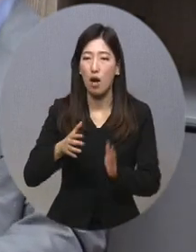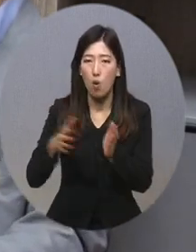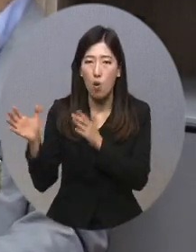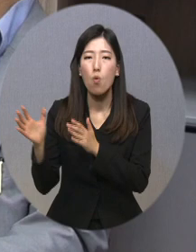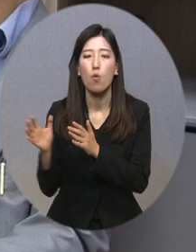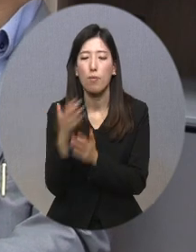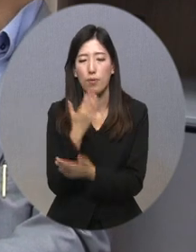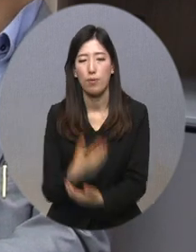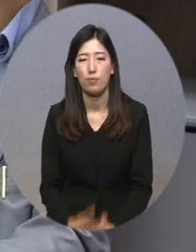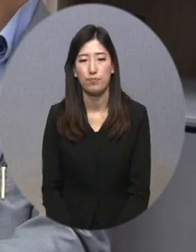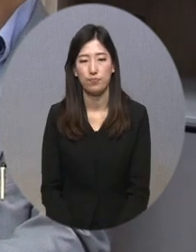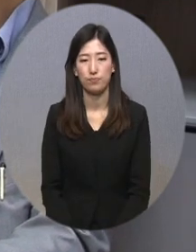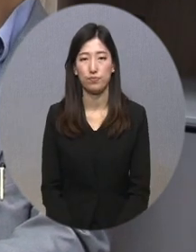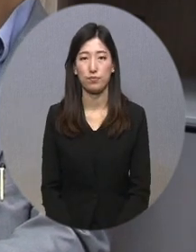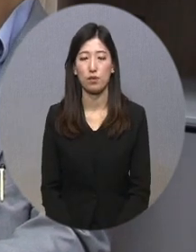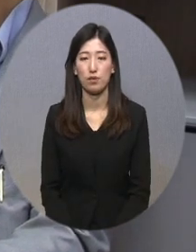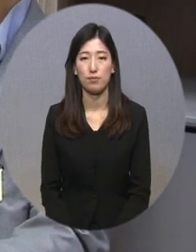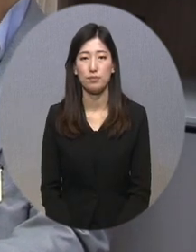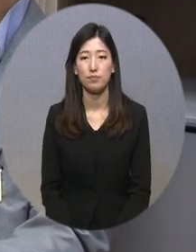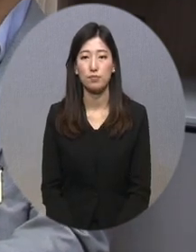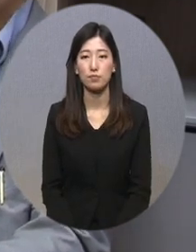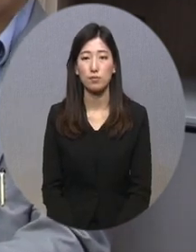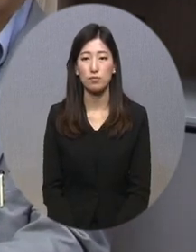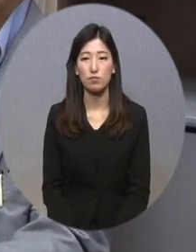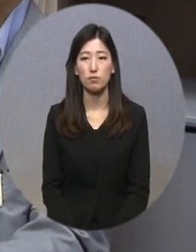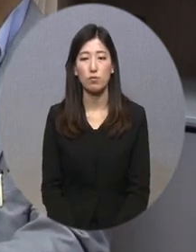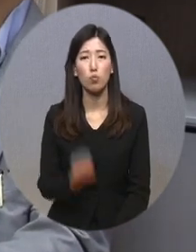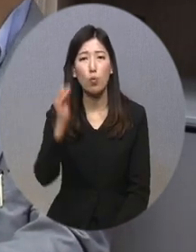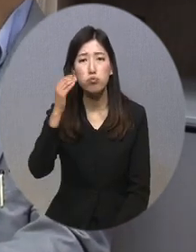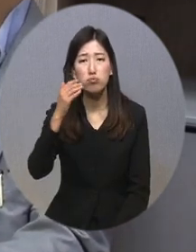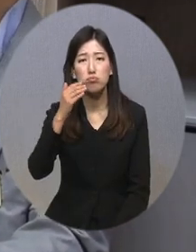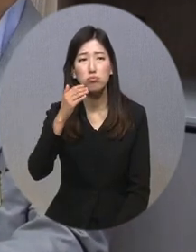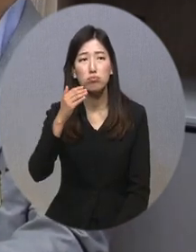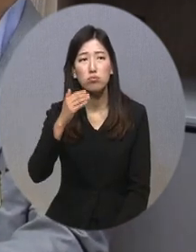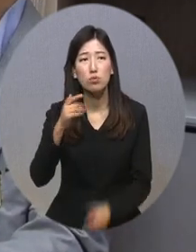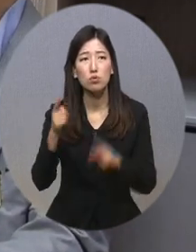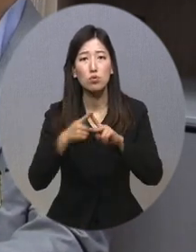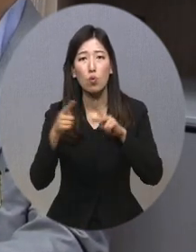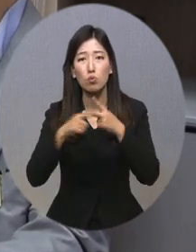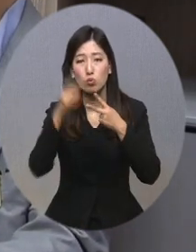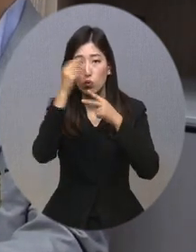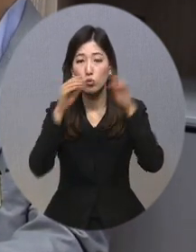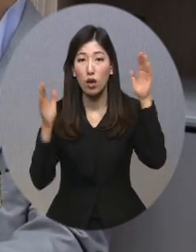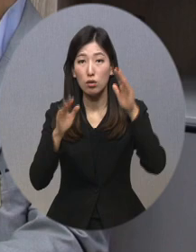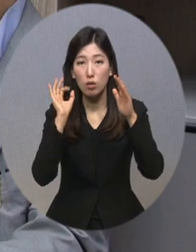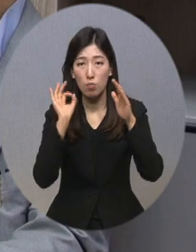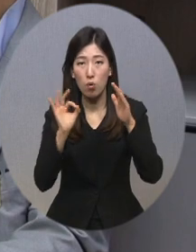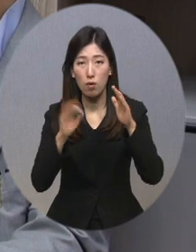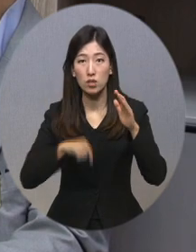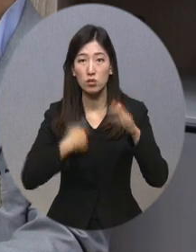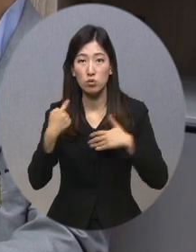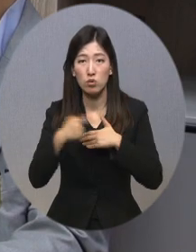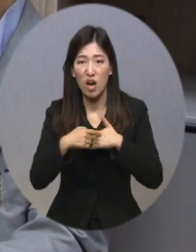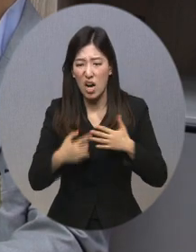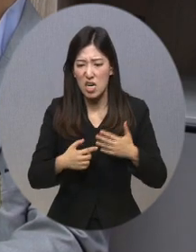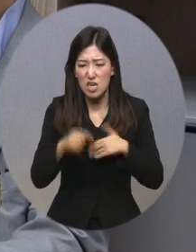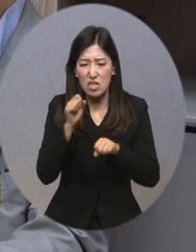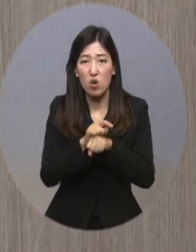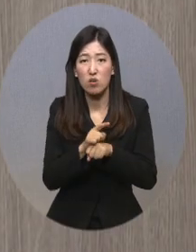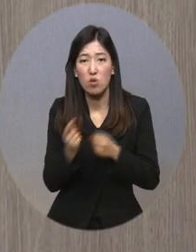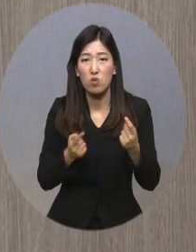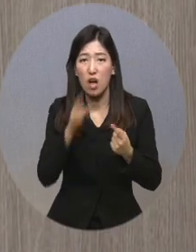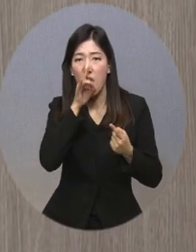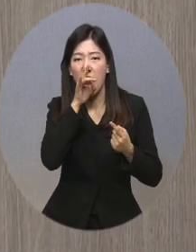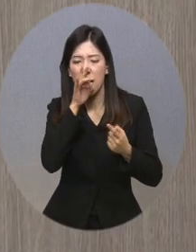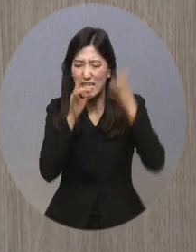같은 경우는 분노 조절 장애가 안 돼가지고 스스로가 막 머리를 막 그 벽에 부딪힌다든지 이런 자해하는 아이들도 있잖아요. 맞습니다.